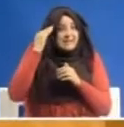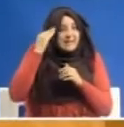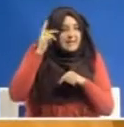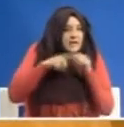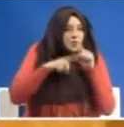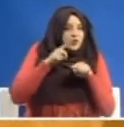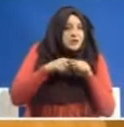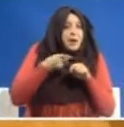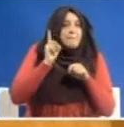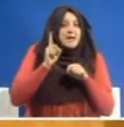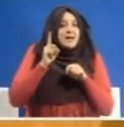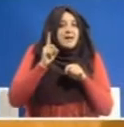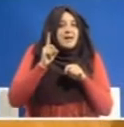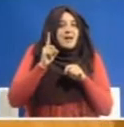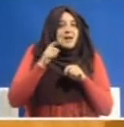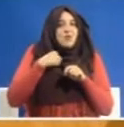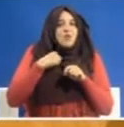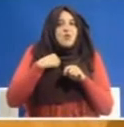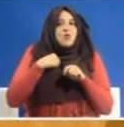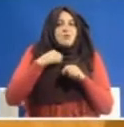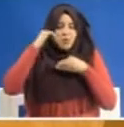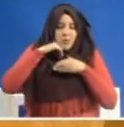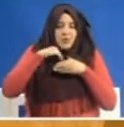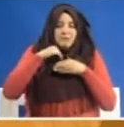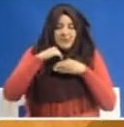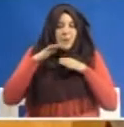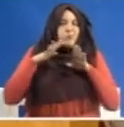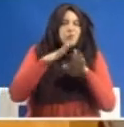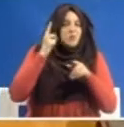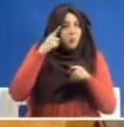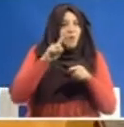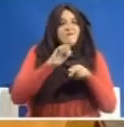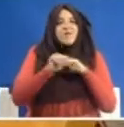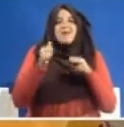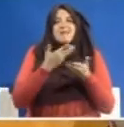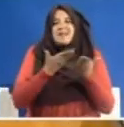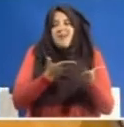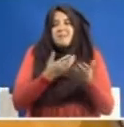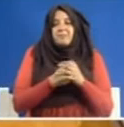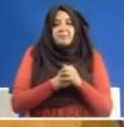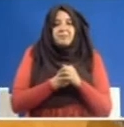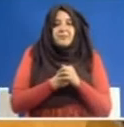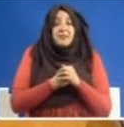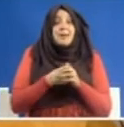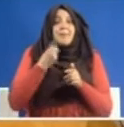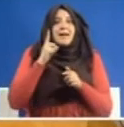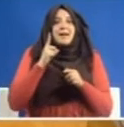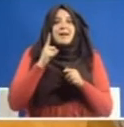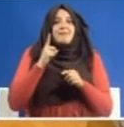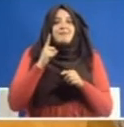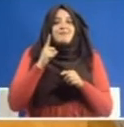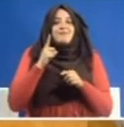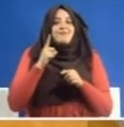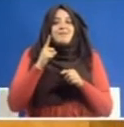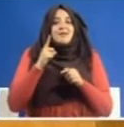ولكن نجد أن هذه النفس تأمرنا بفعل أشياء وهكذا. إذا فمنظومة القيم، إذا نعم صحيح منظومة القيم